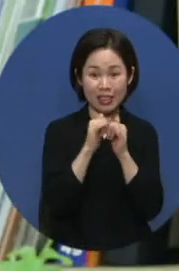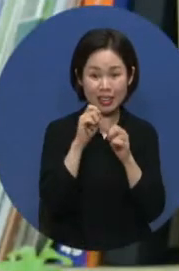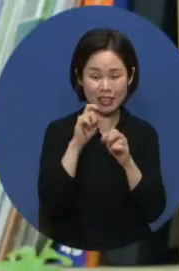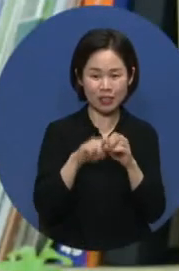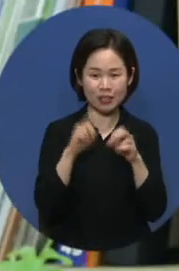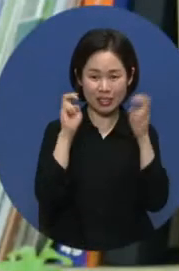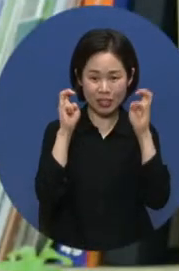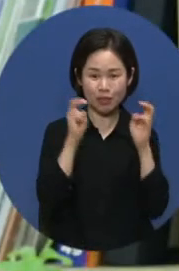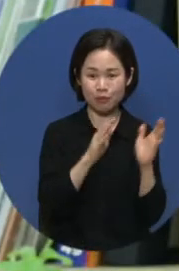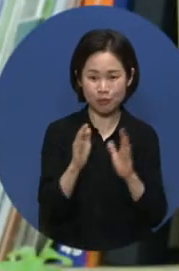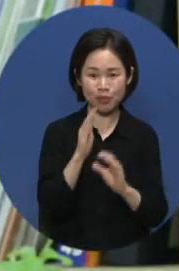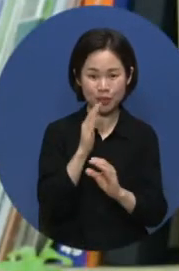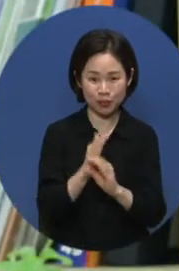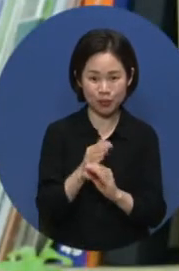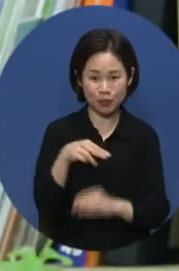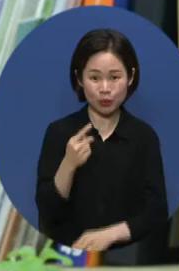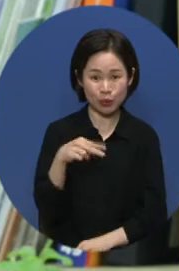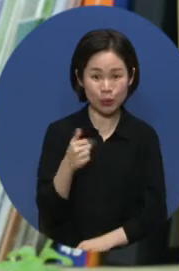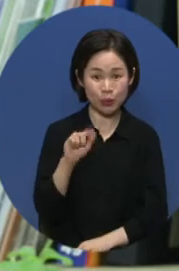소통입니다.